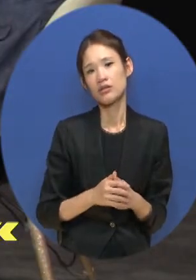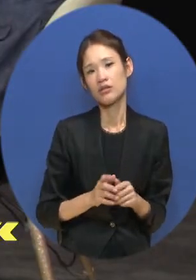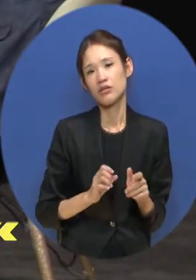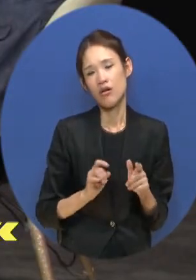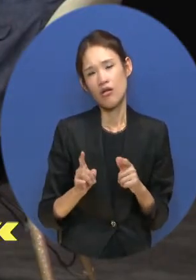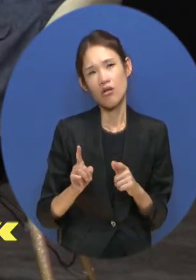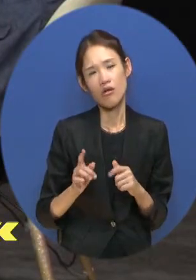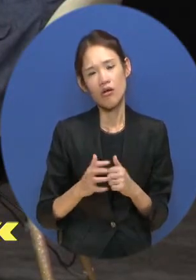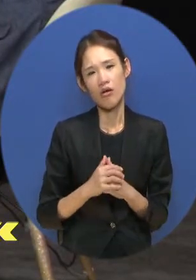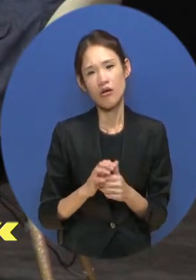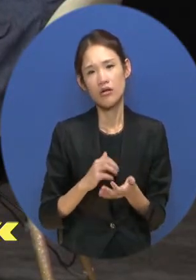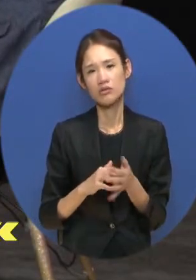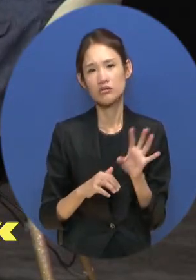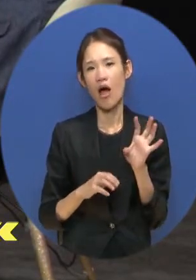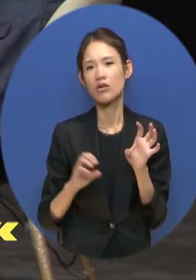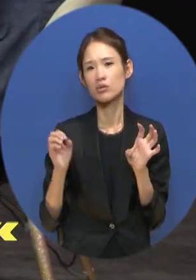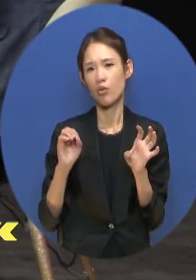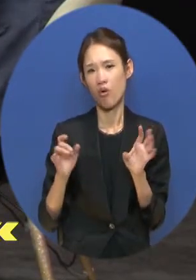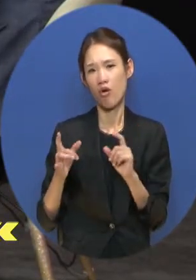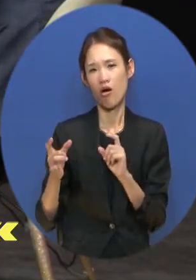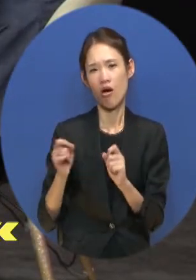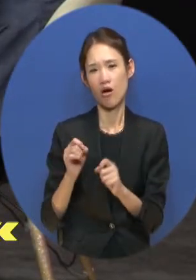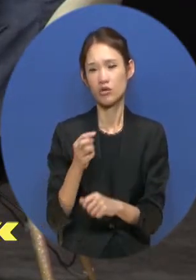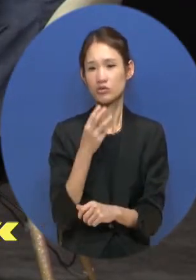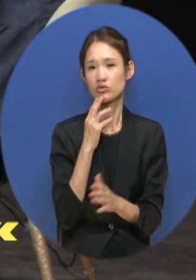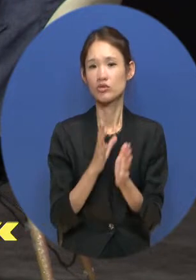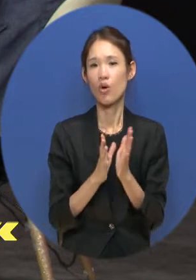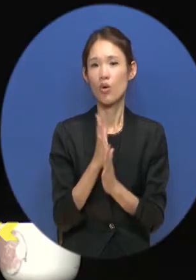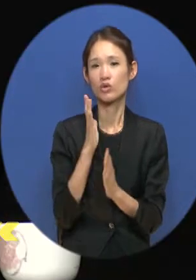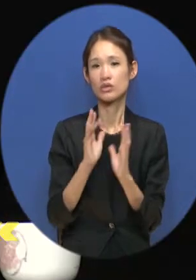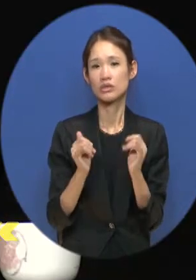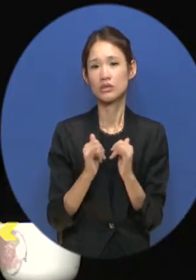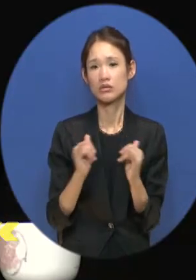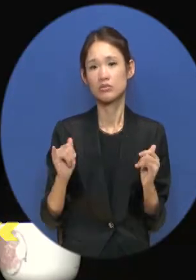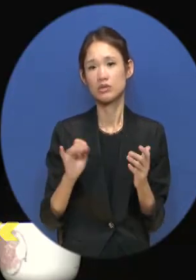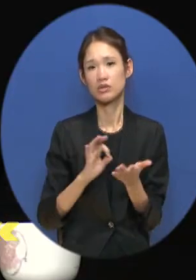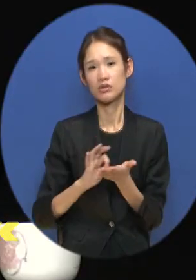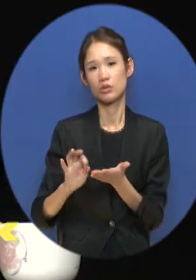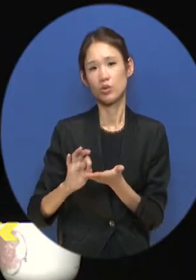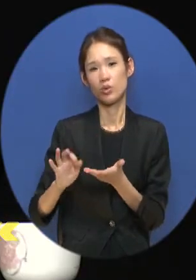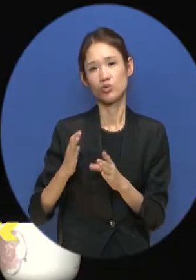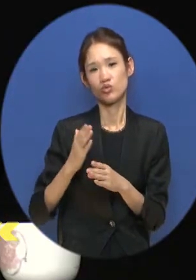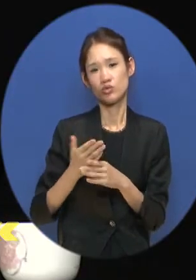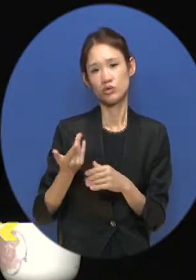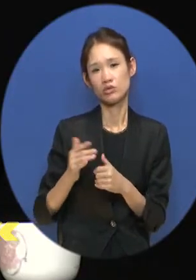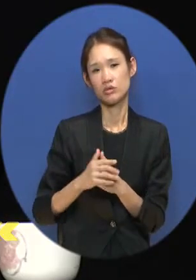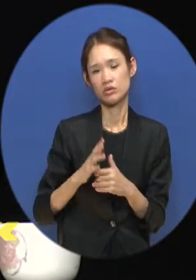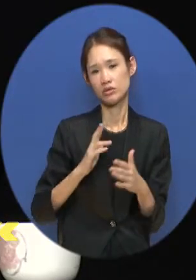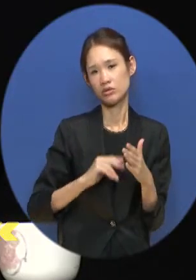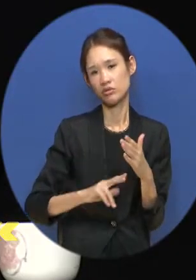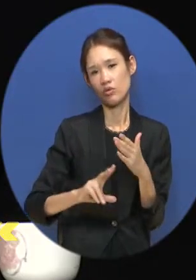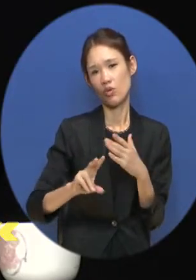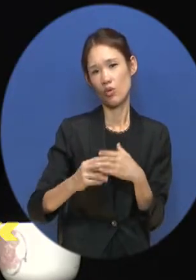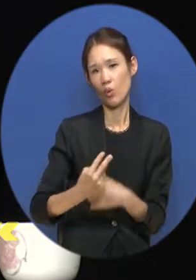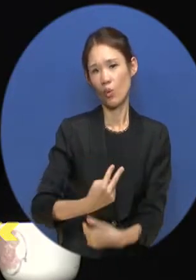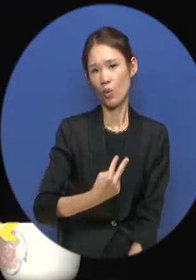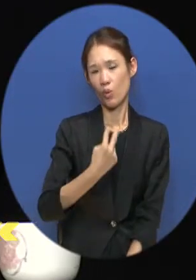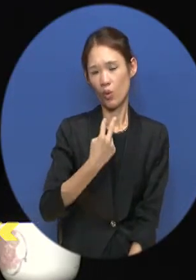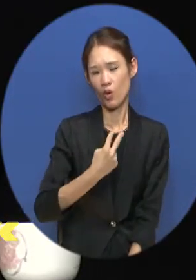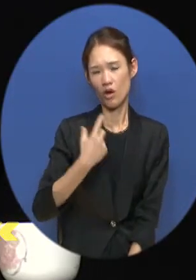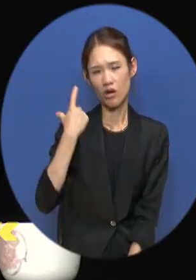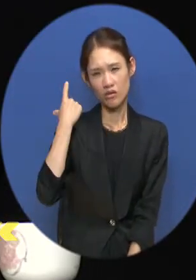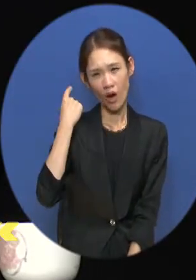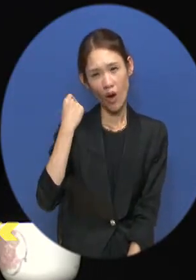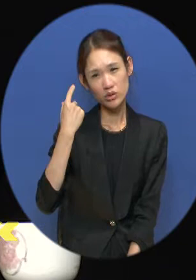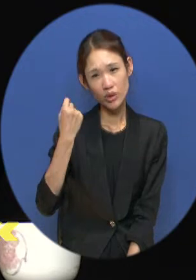거의 40%에 가까운 서울 시민이 이용하는데 지하철역의 공기가